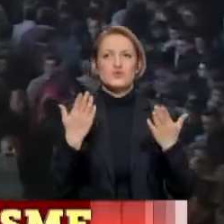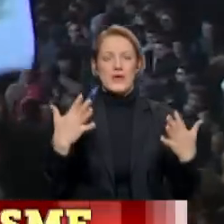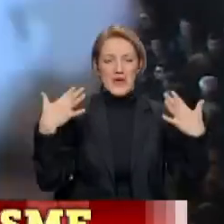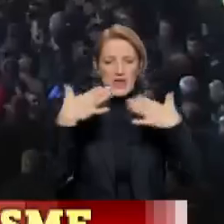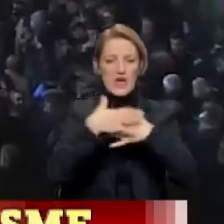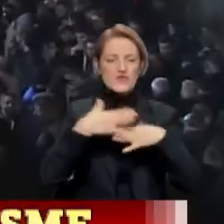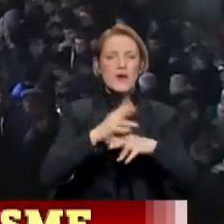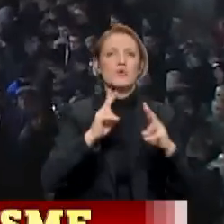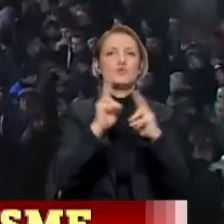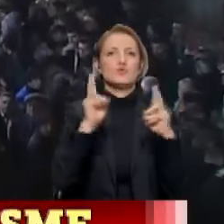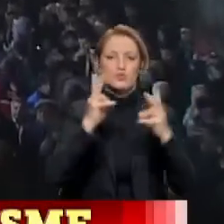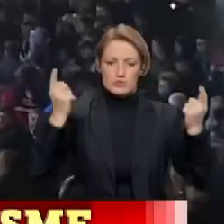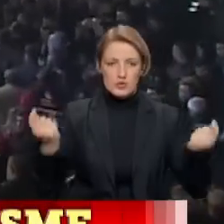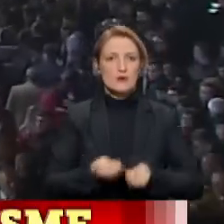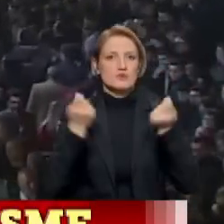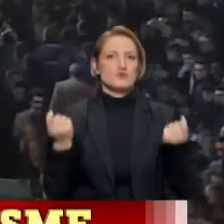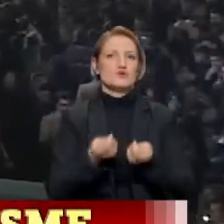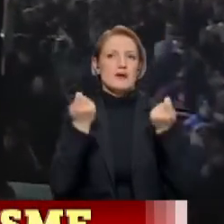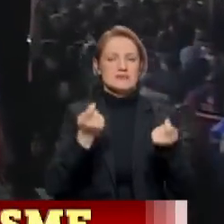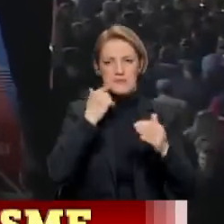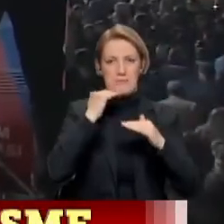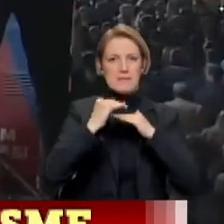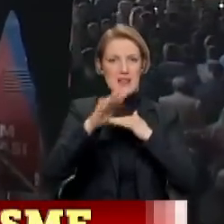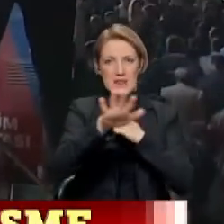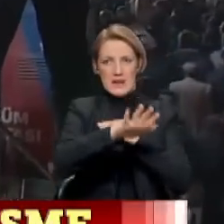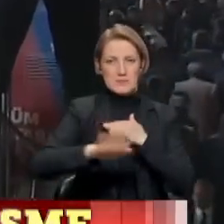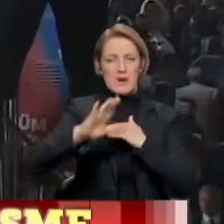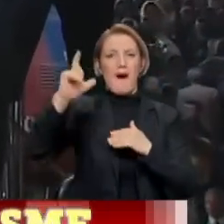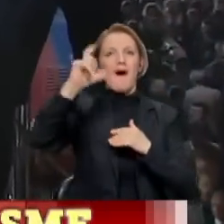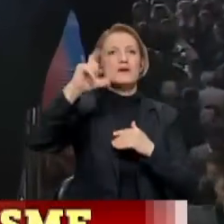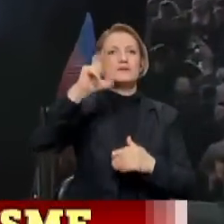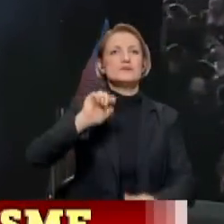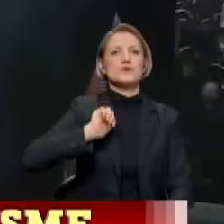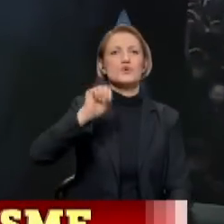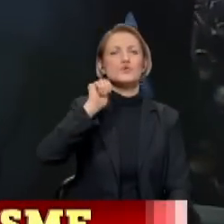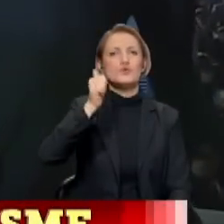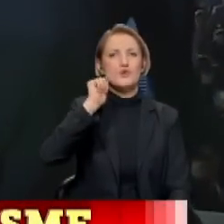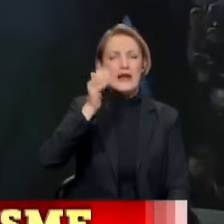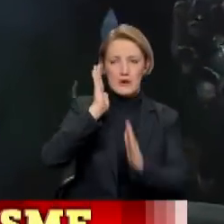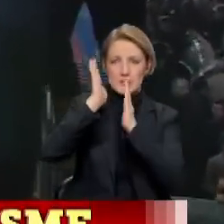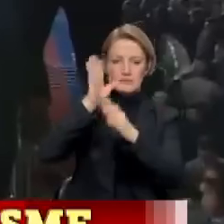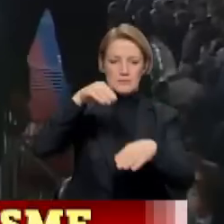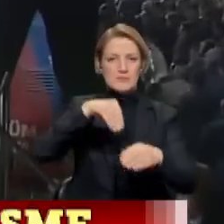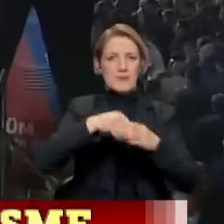gece gündüz çalışacağız. Milletimizi aydınlık günlere taşımak adına